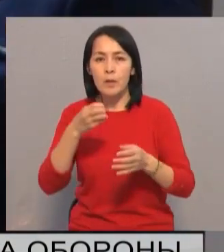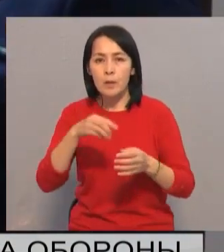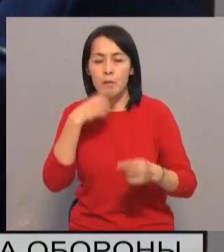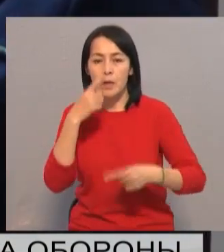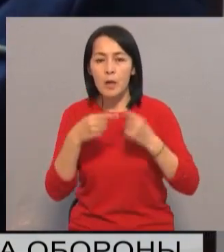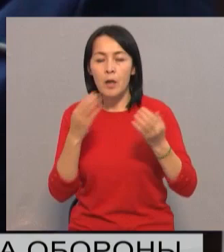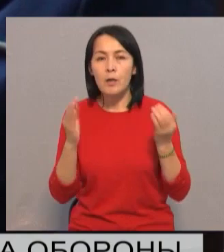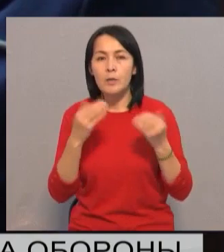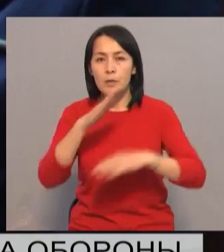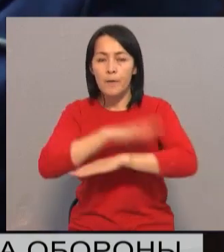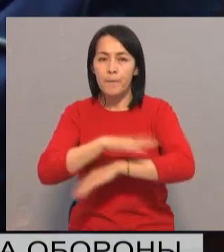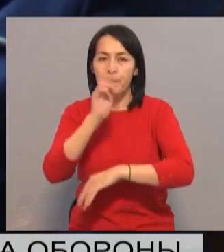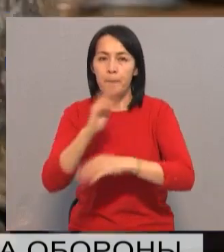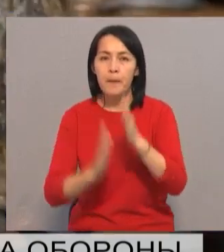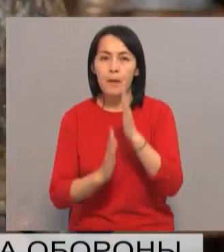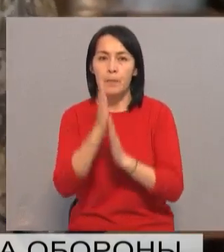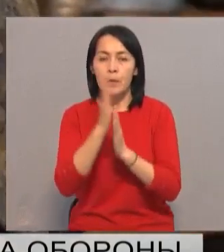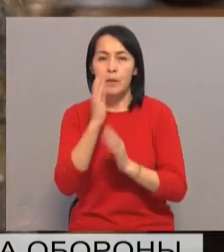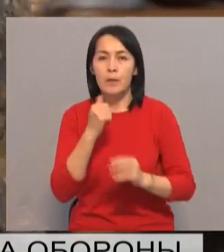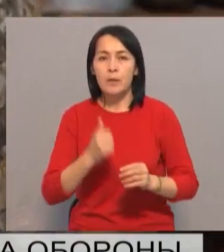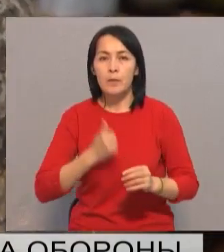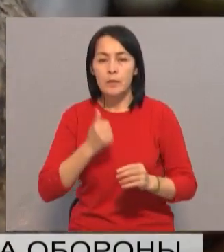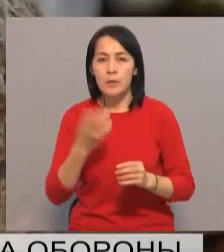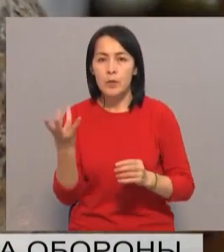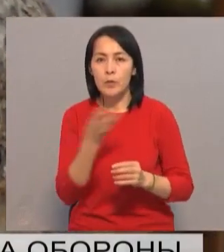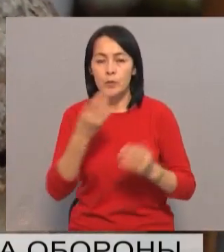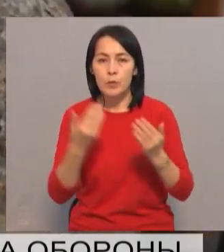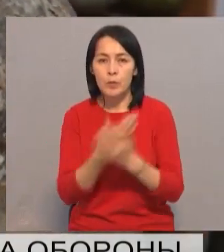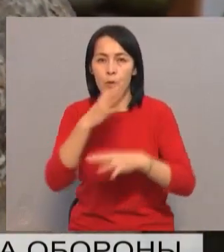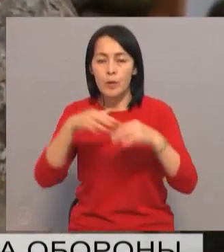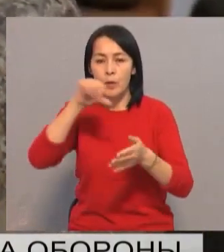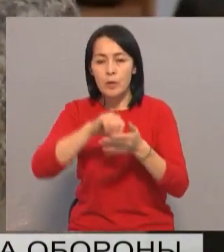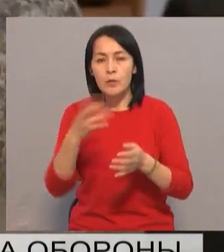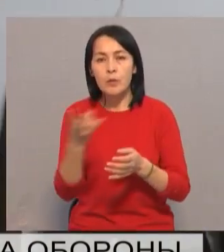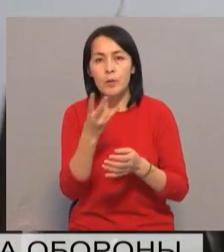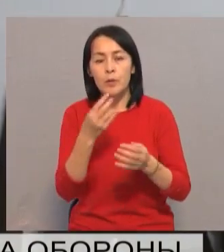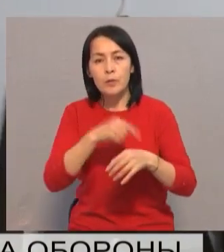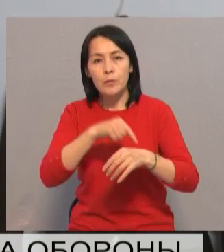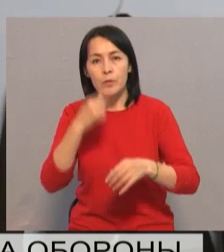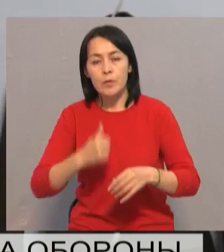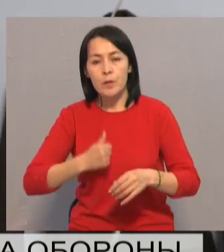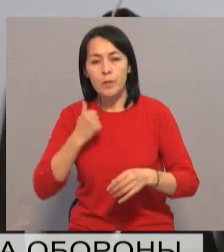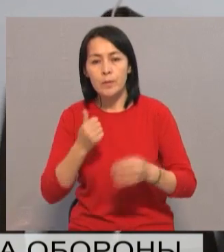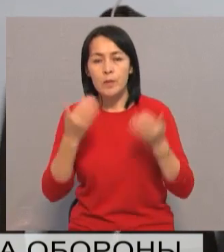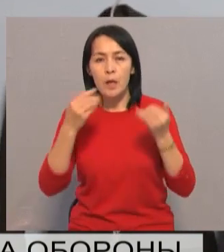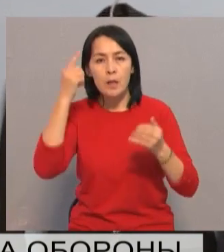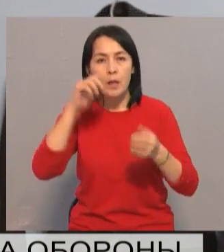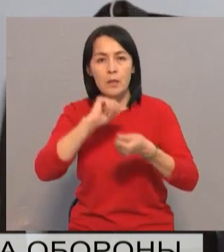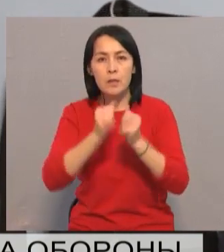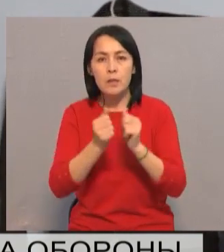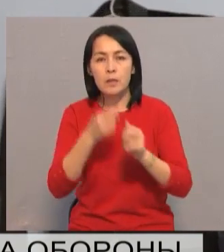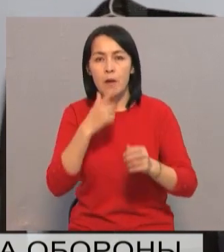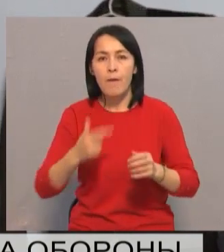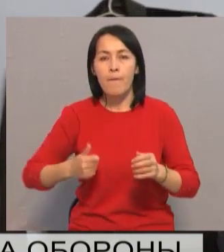подчеркнул, что в воспитании подрастающего поколения необходимо применять новые технологии, прививать чувство патриотизма, а знания, полученные